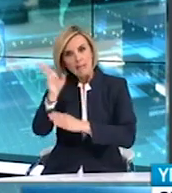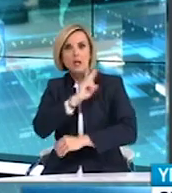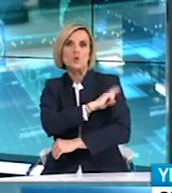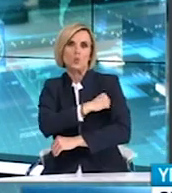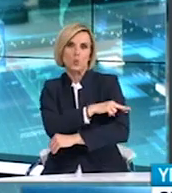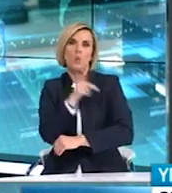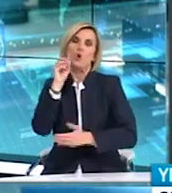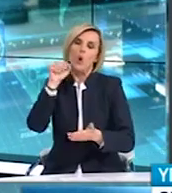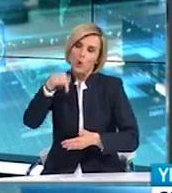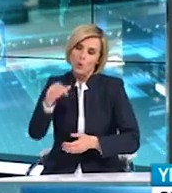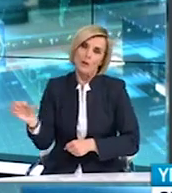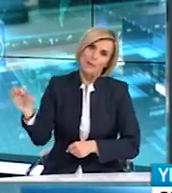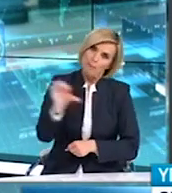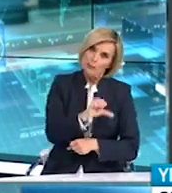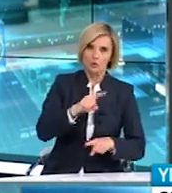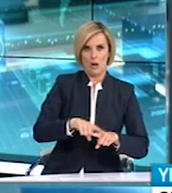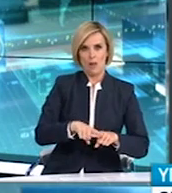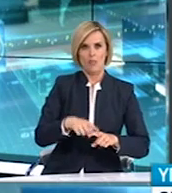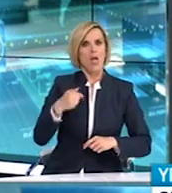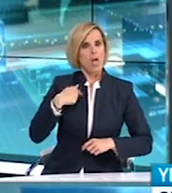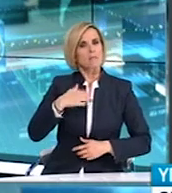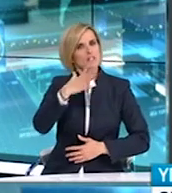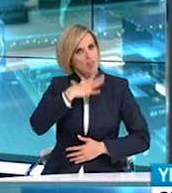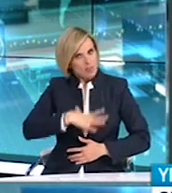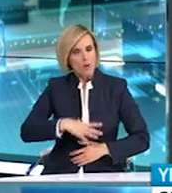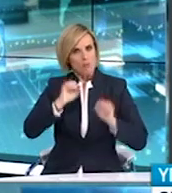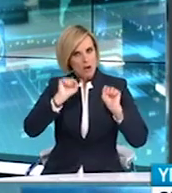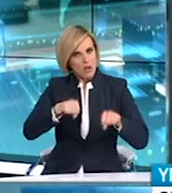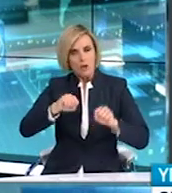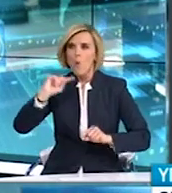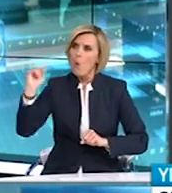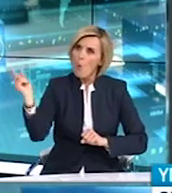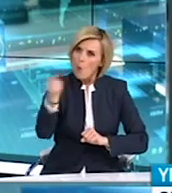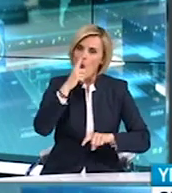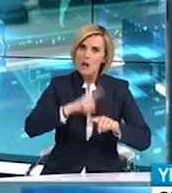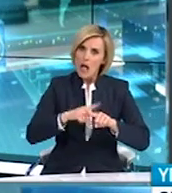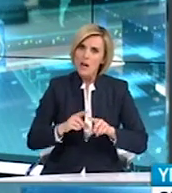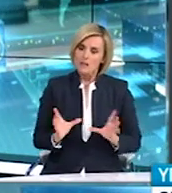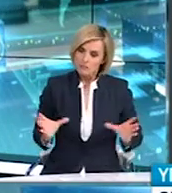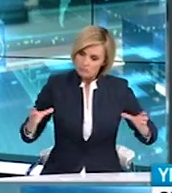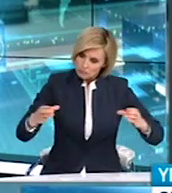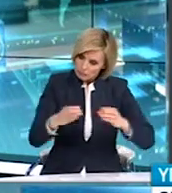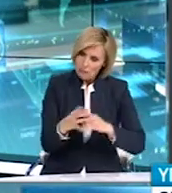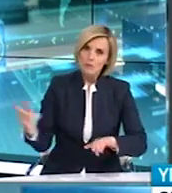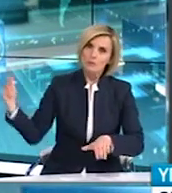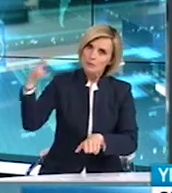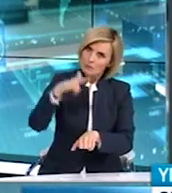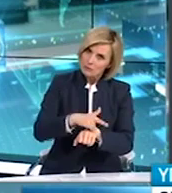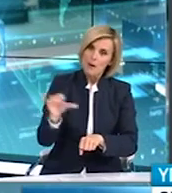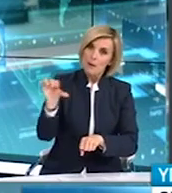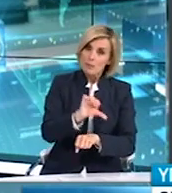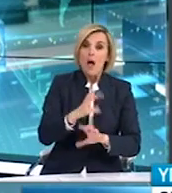υγεία τους. Τους θέλουμε όλους κοντά μας, αλλά πρέπει να γίνει απόλυτα αντιληπτό ότι η